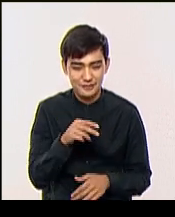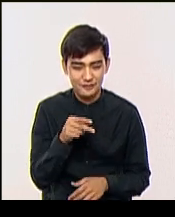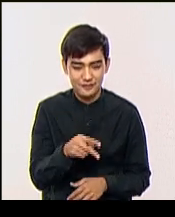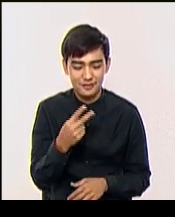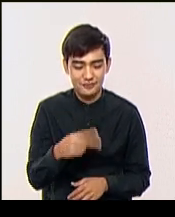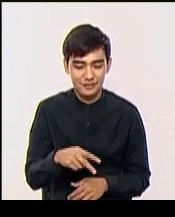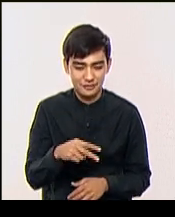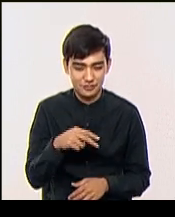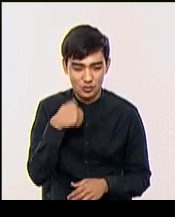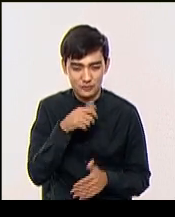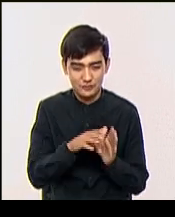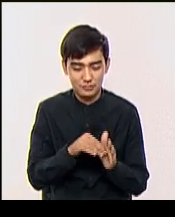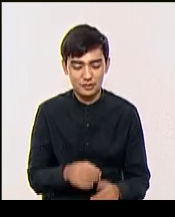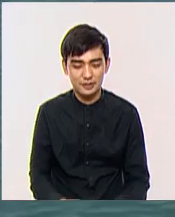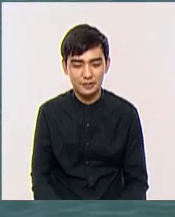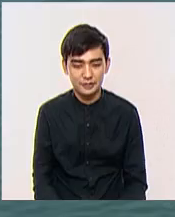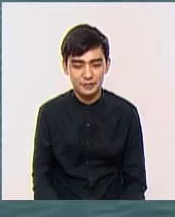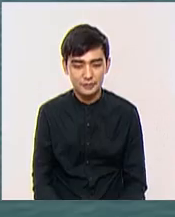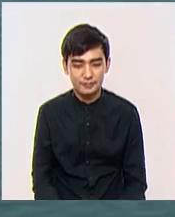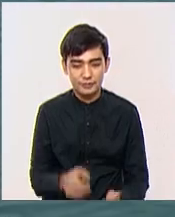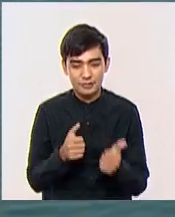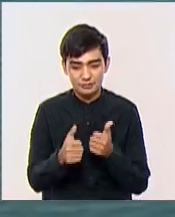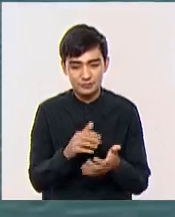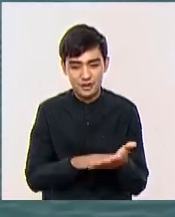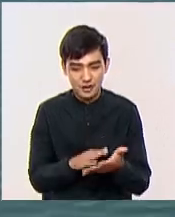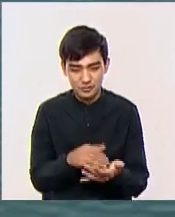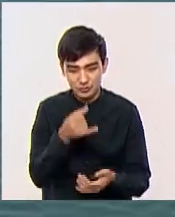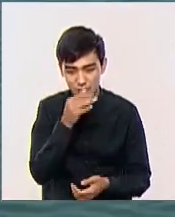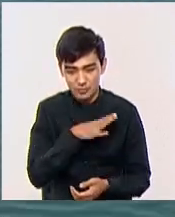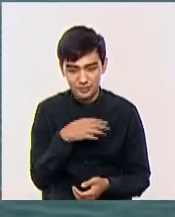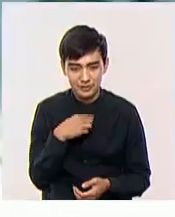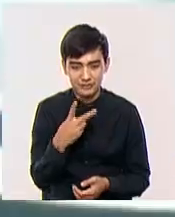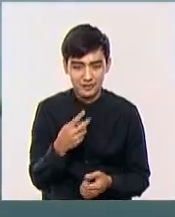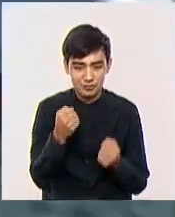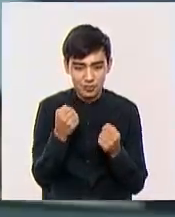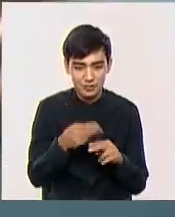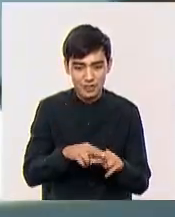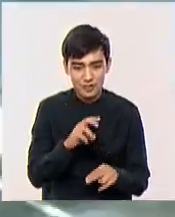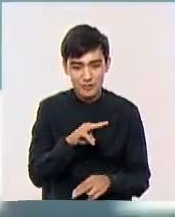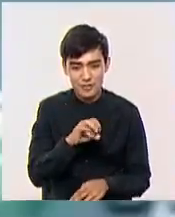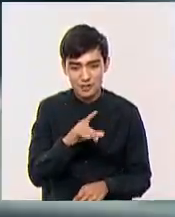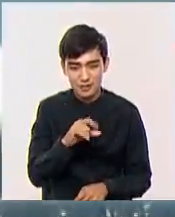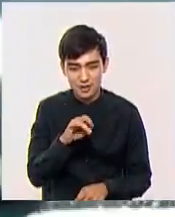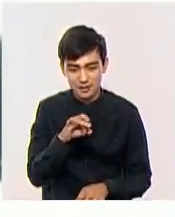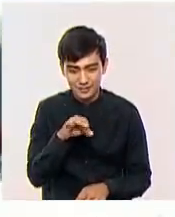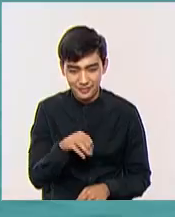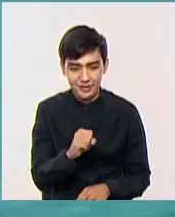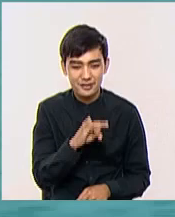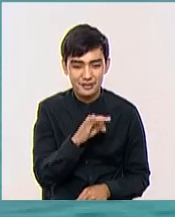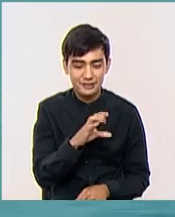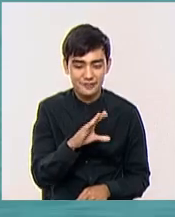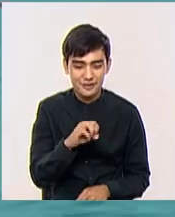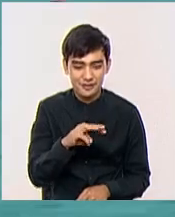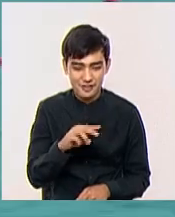«Выбор года 2020». Не пробились дальше квалификации две наши спортсменки – Маргарита Тарлапова и Светлана Усова.